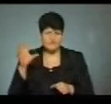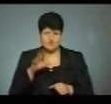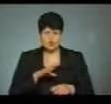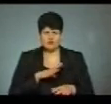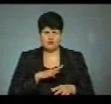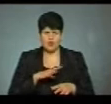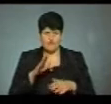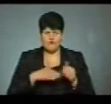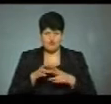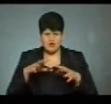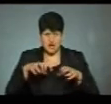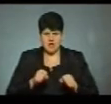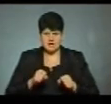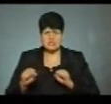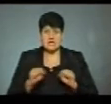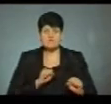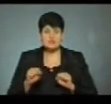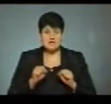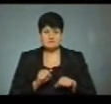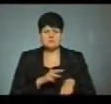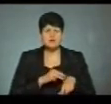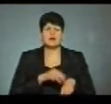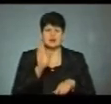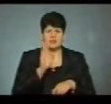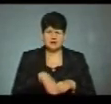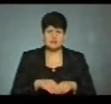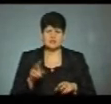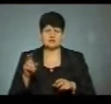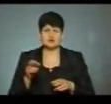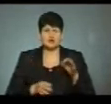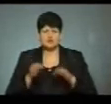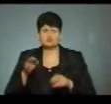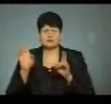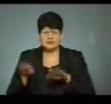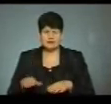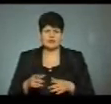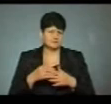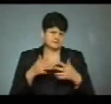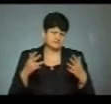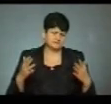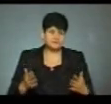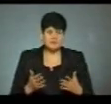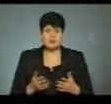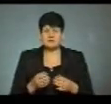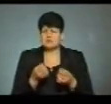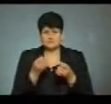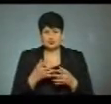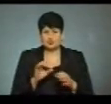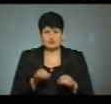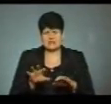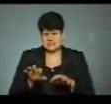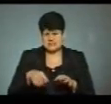руках керівництва. Від правоохоронних органів в лапках, судова система і тому подібне, де запросто могли